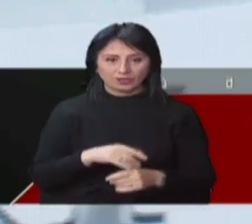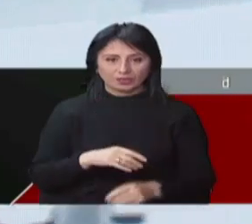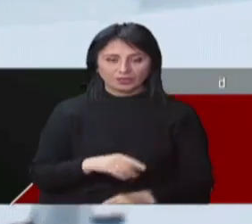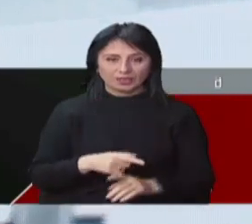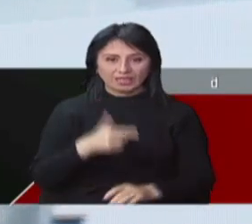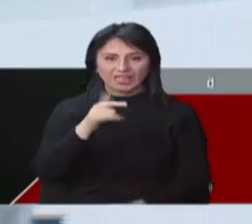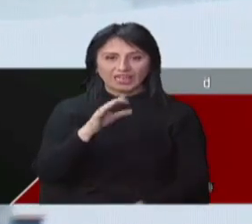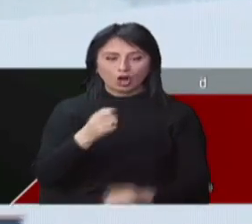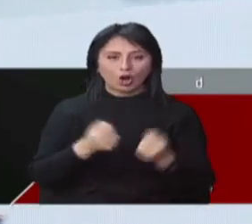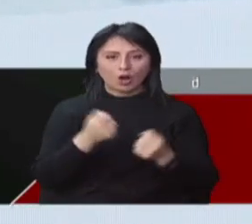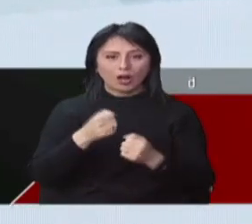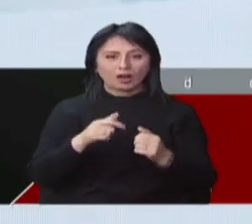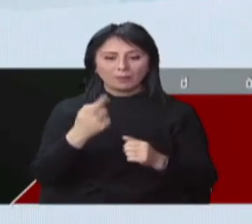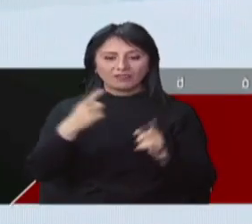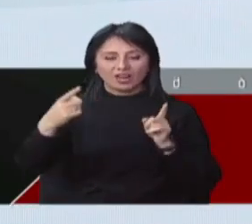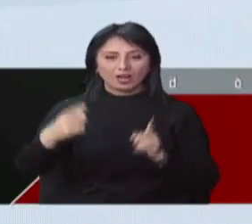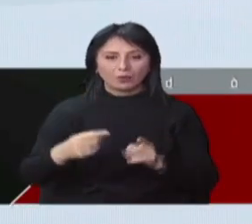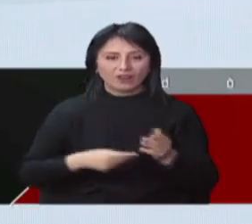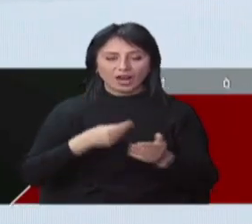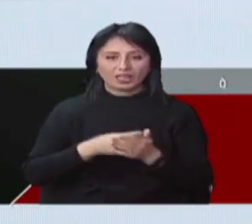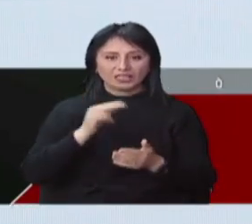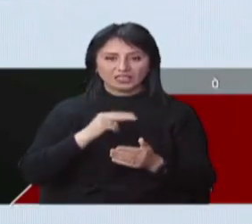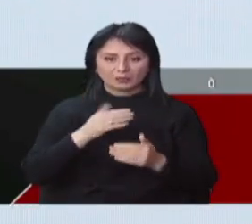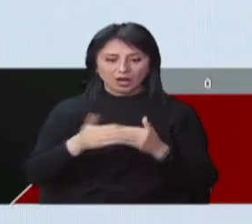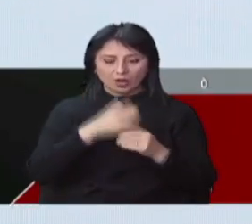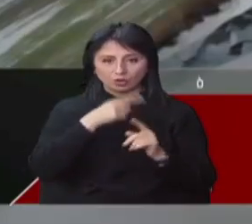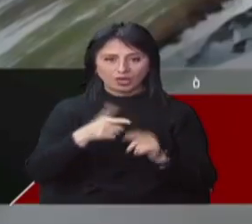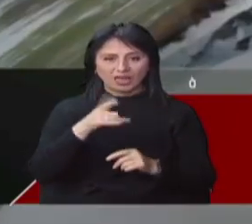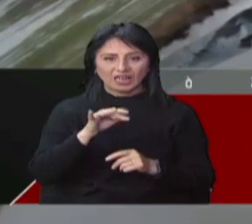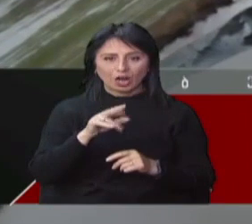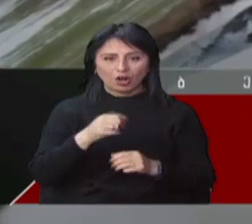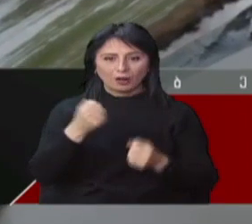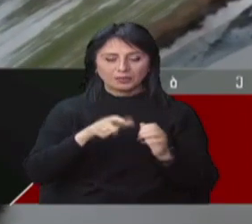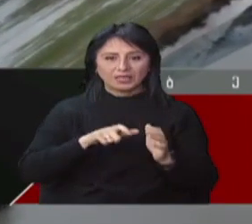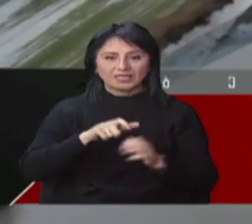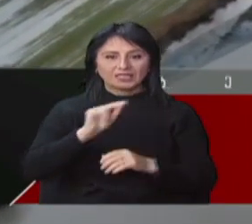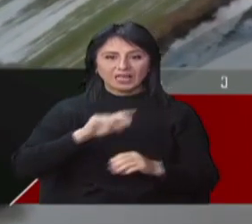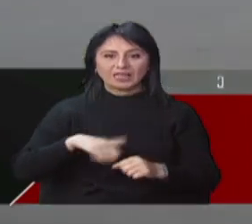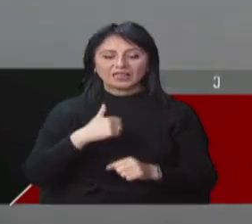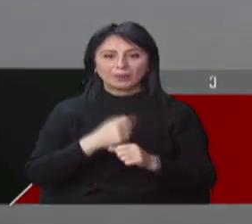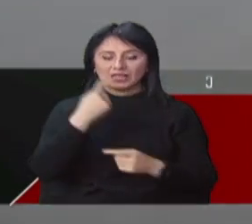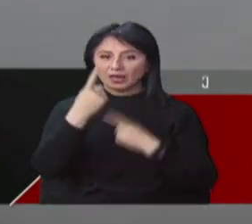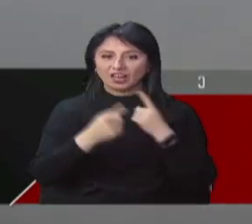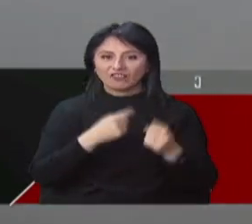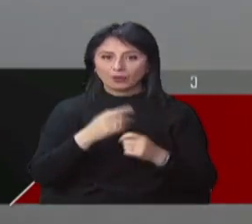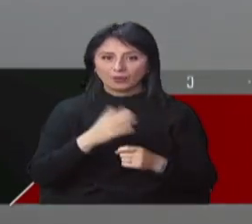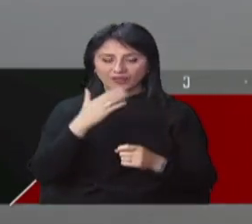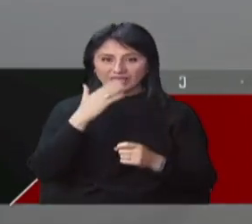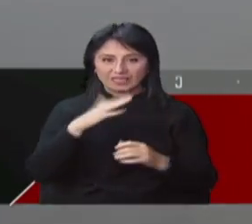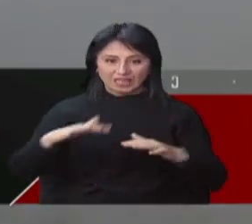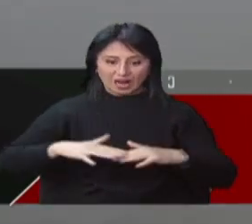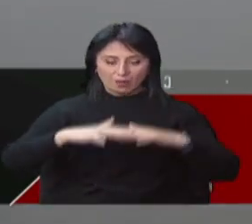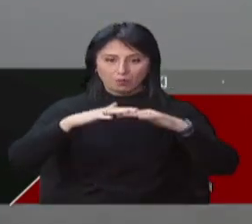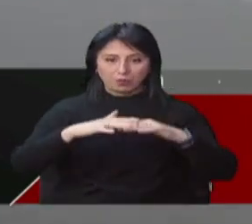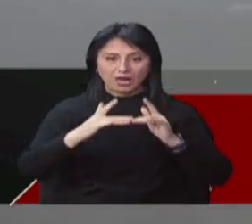სამტრედირა გრიგოლეთის საავტომობილო გზის პირველ მონაკვეთზე აღდგენითი სამუშაოები უახლოეს პერიოდში დაიწყება. საავტომობილო გზების დეპარტამენტის ინფორმაციით, წყალმოვარდნა